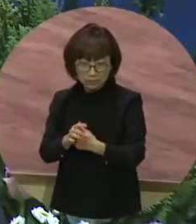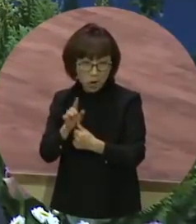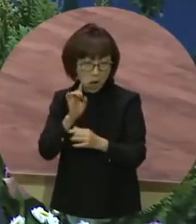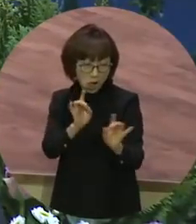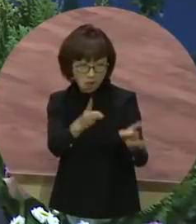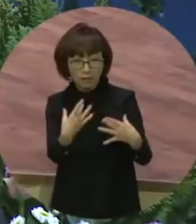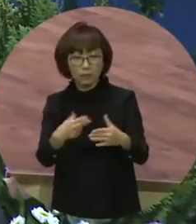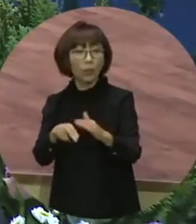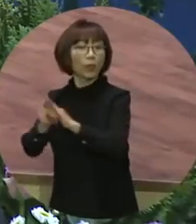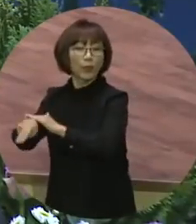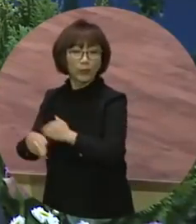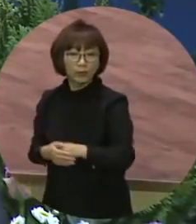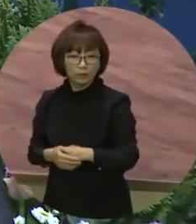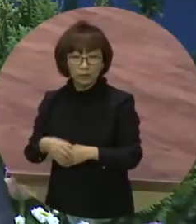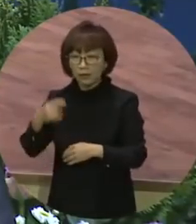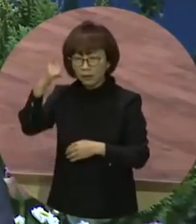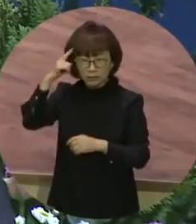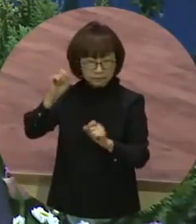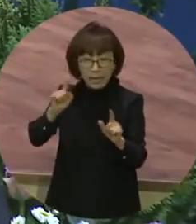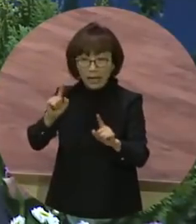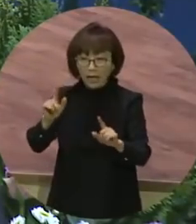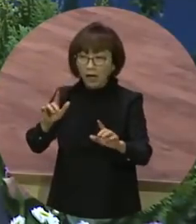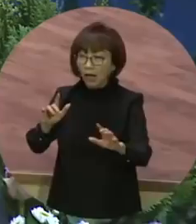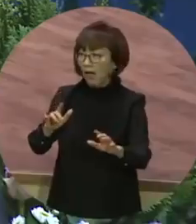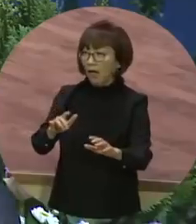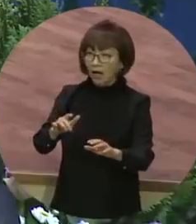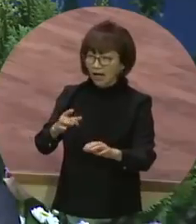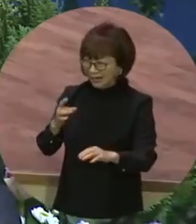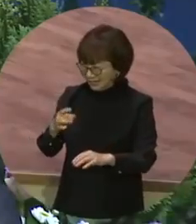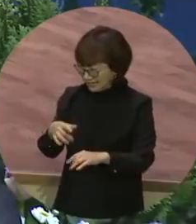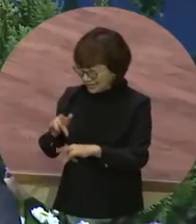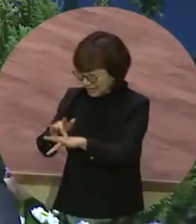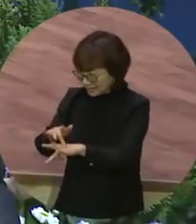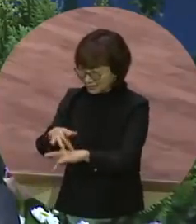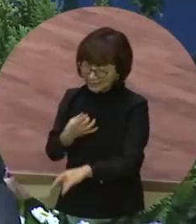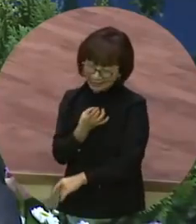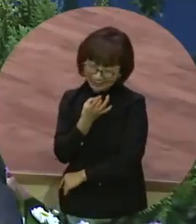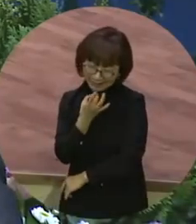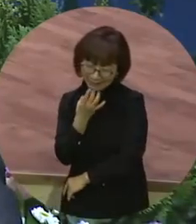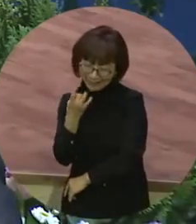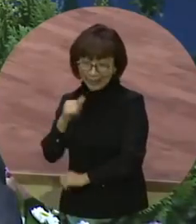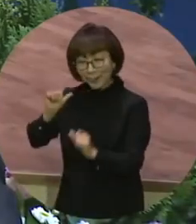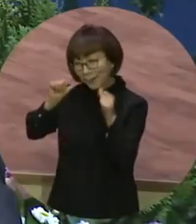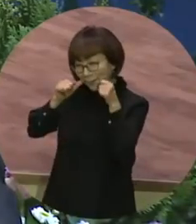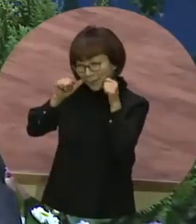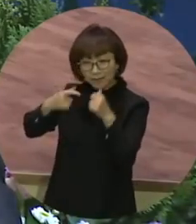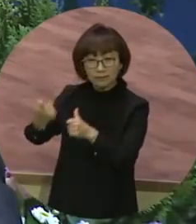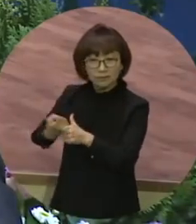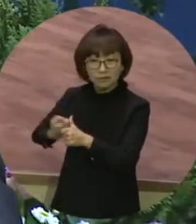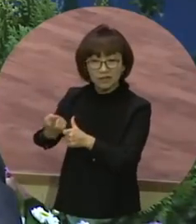당하고 아차 하고 나면 정신 차려보면 비웃고 앉아있대요. 옆에서. 너 나에게 당했지?